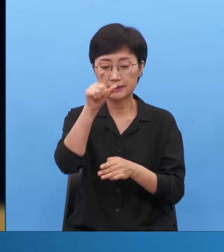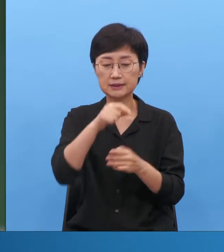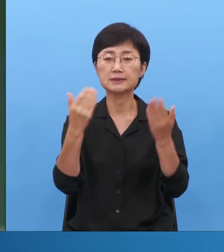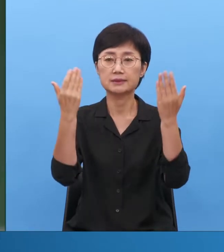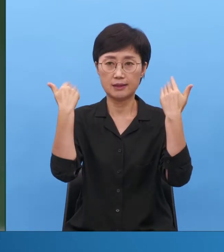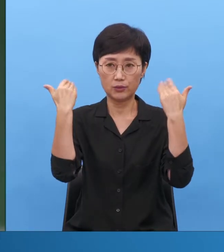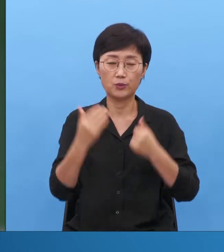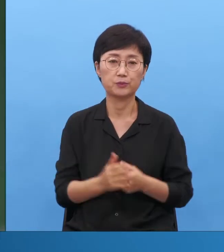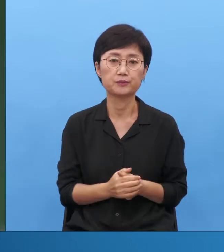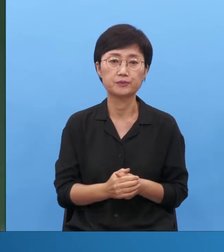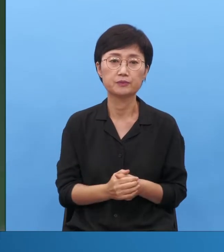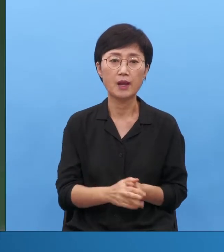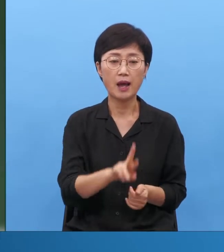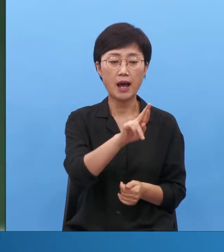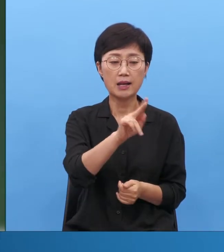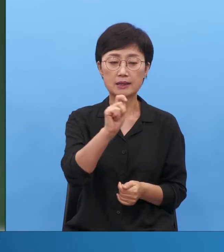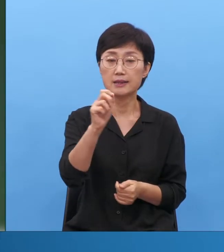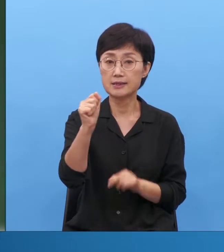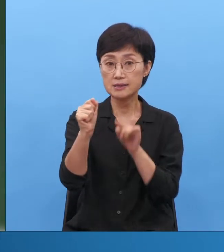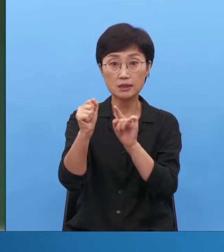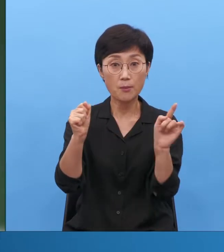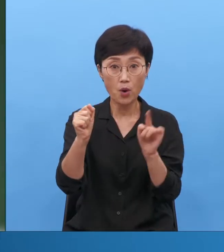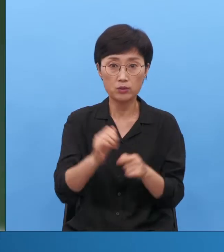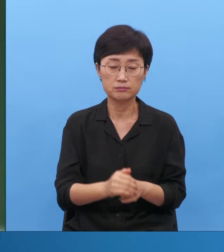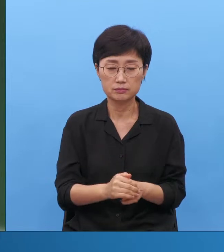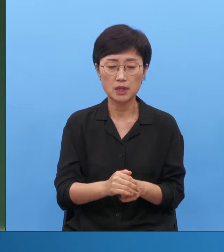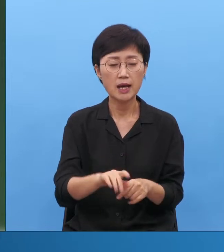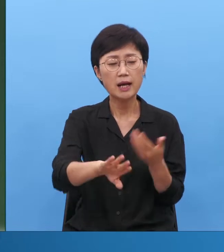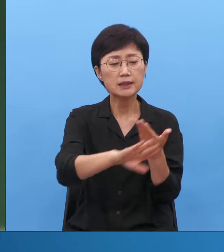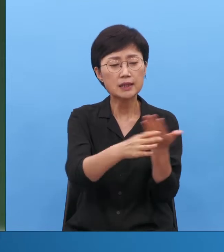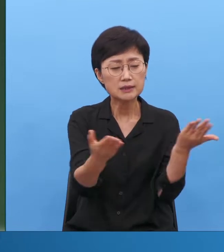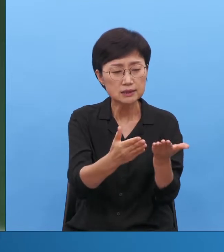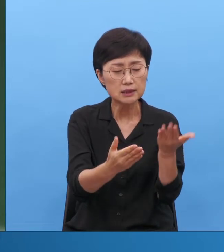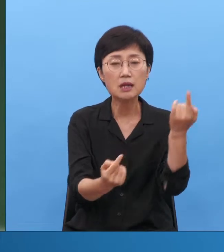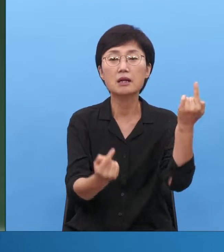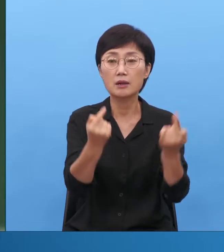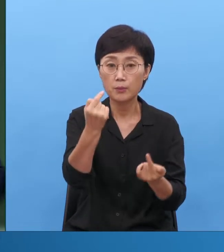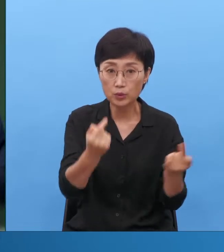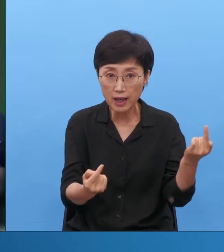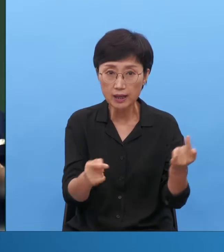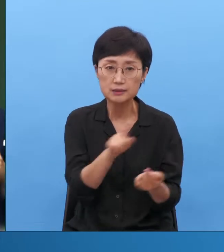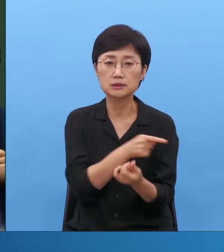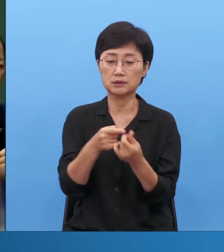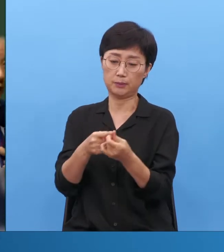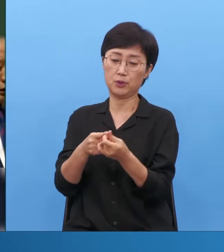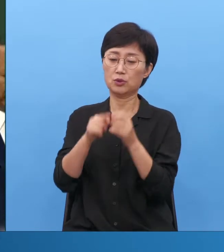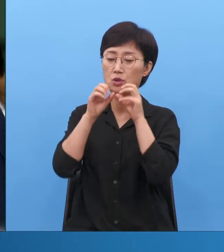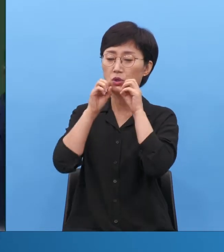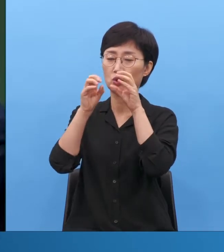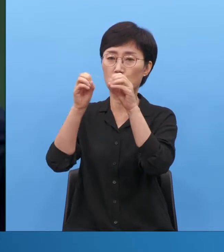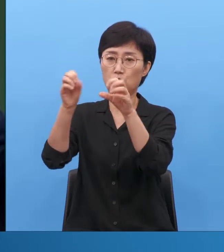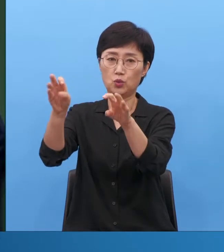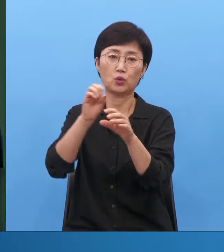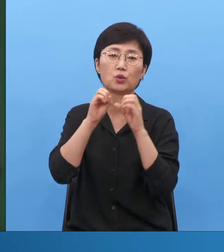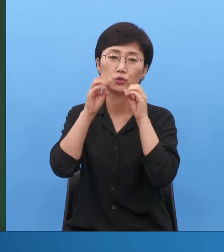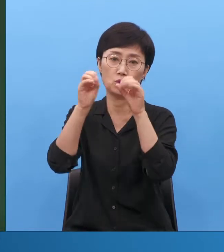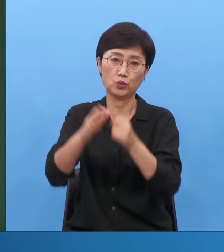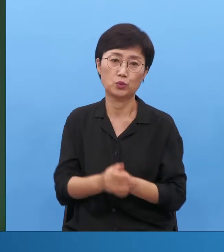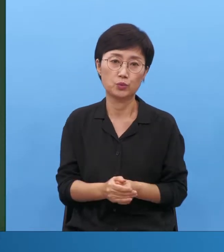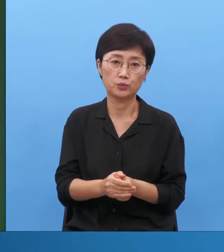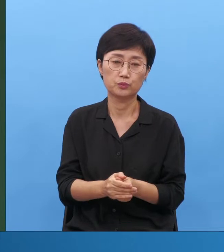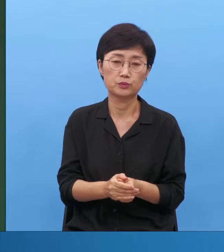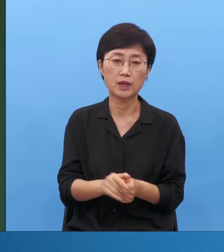신학교입니다. RTS는 다른 것보다 하지만은 완전히 전도가 모델이 되도록 하는 겁니다. 그래서